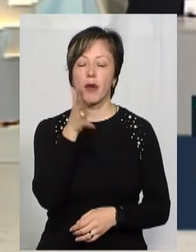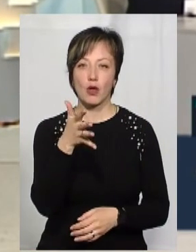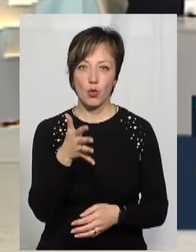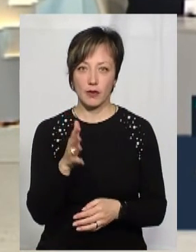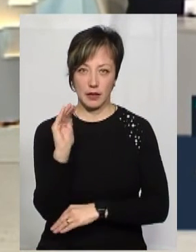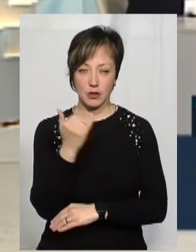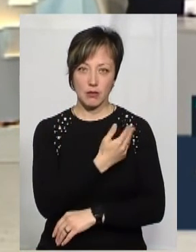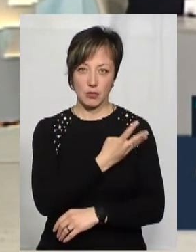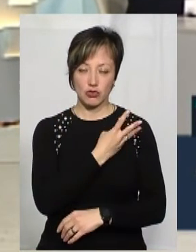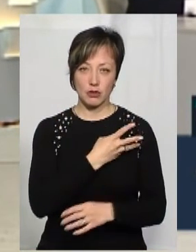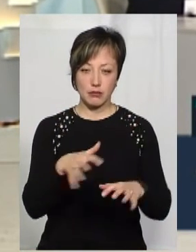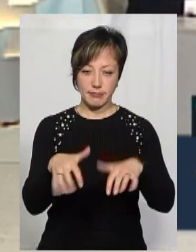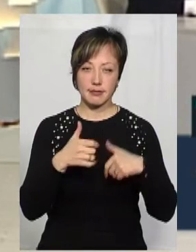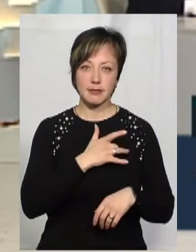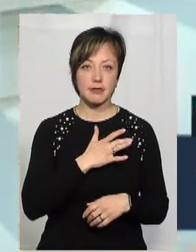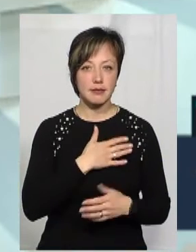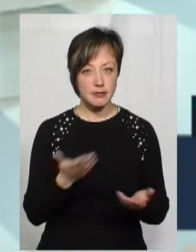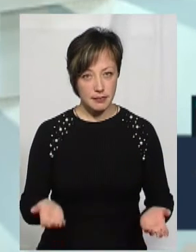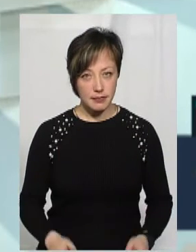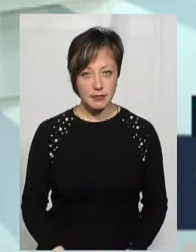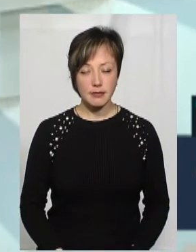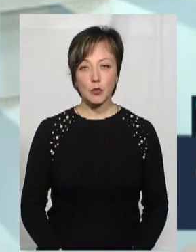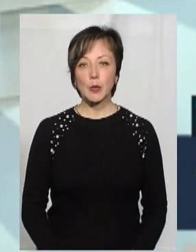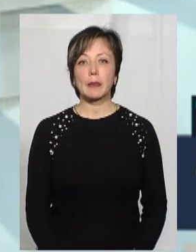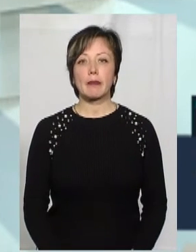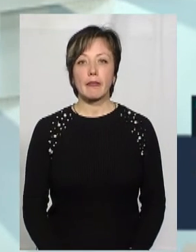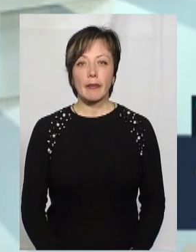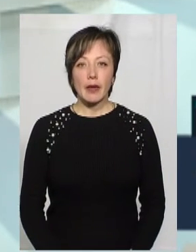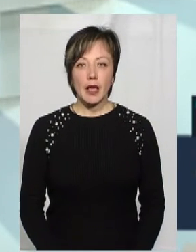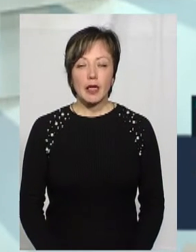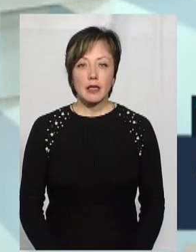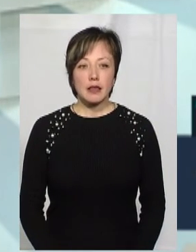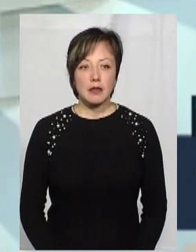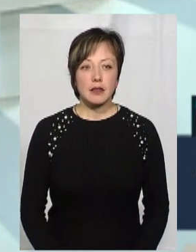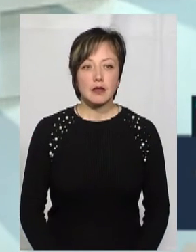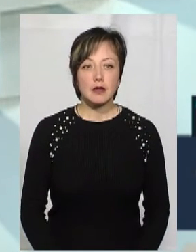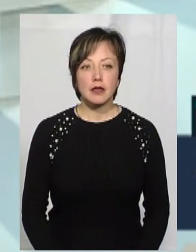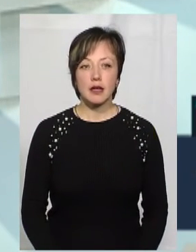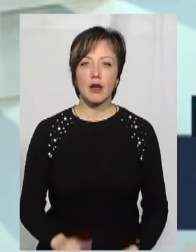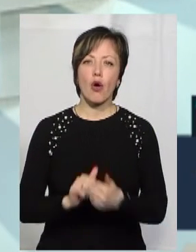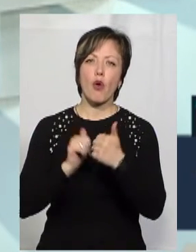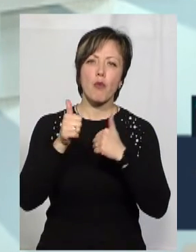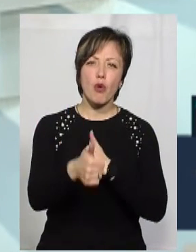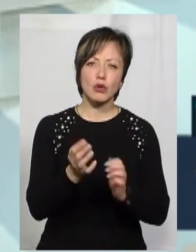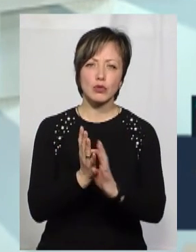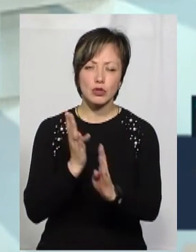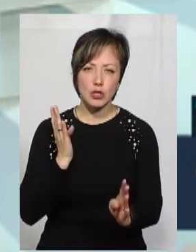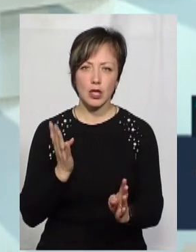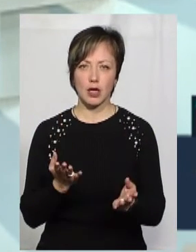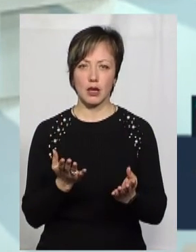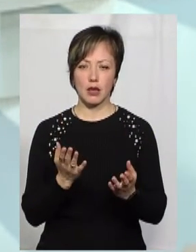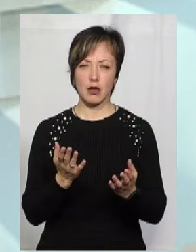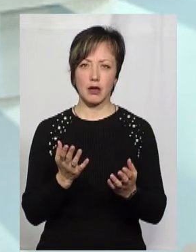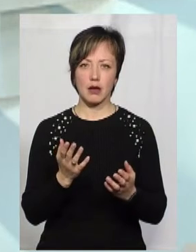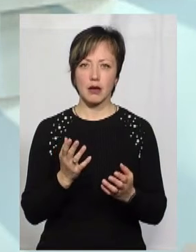направлення, в кого стоїть висновку, що їм треба дитину 5 років. Тобто, обходу черги,